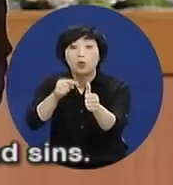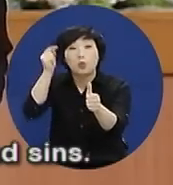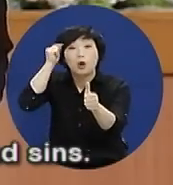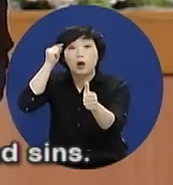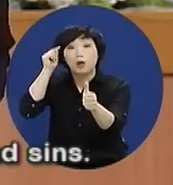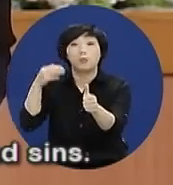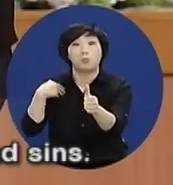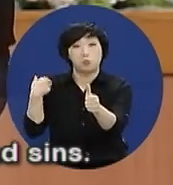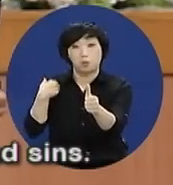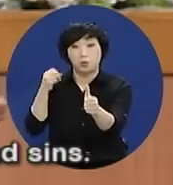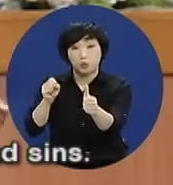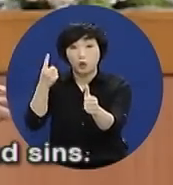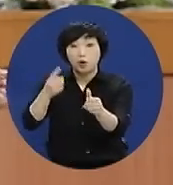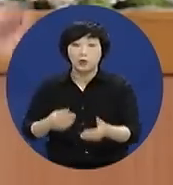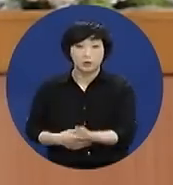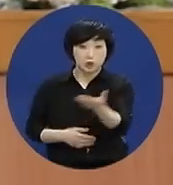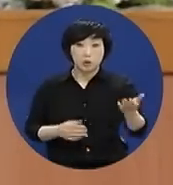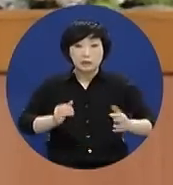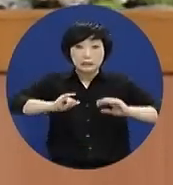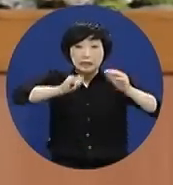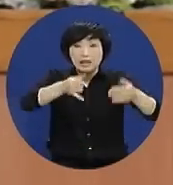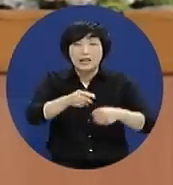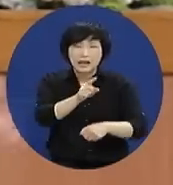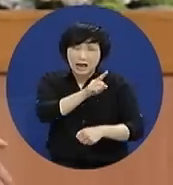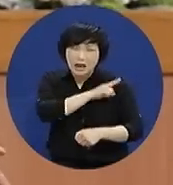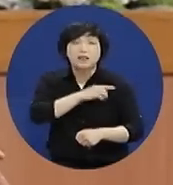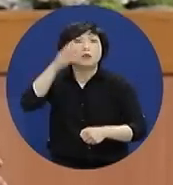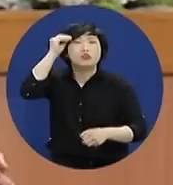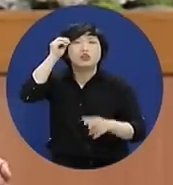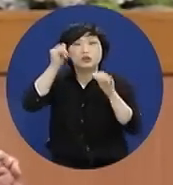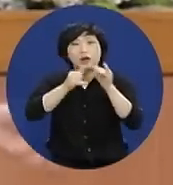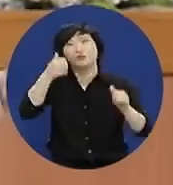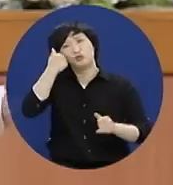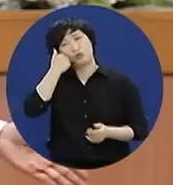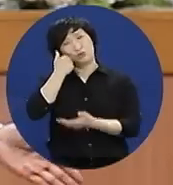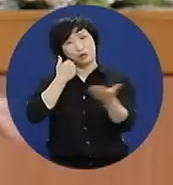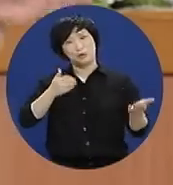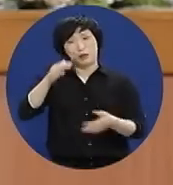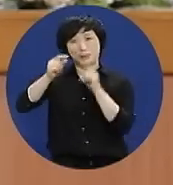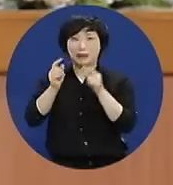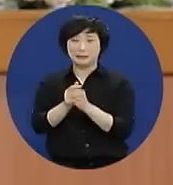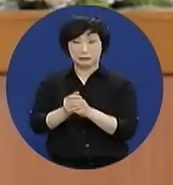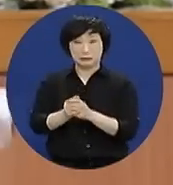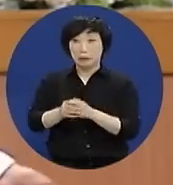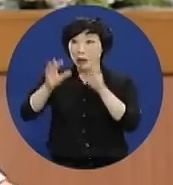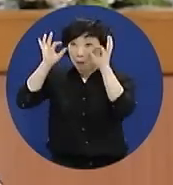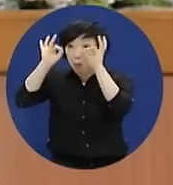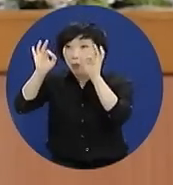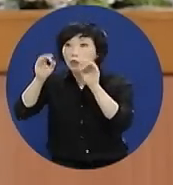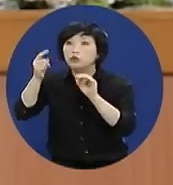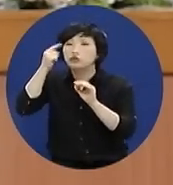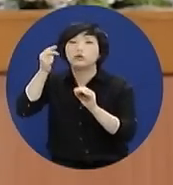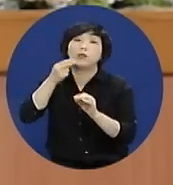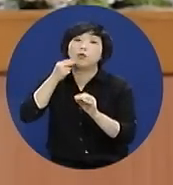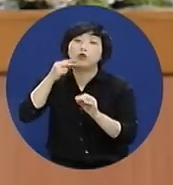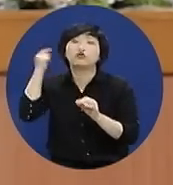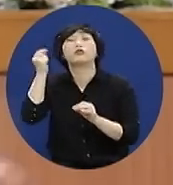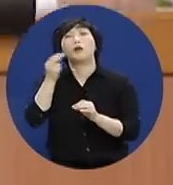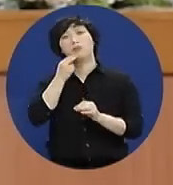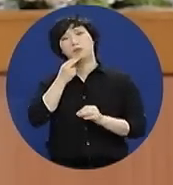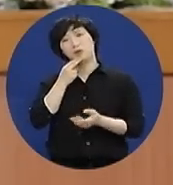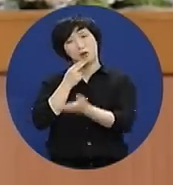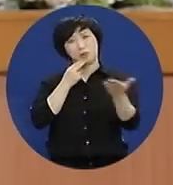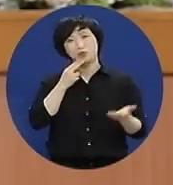ないからですこの世で最も無な人は神の御言葉を聞くことができる耳を持っていない人